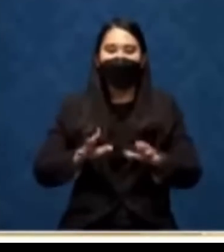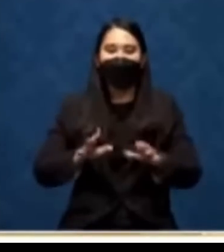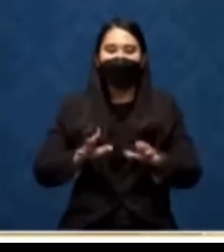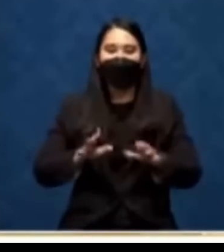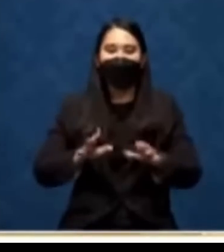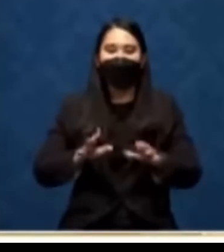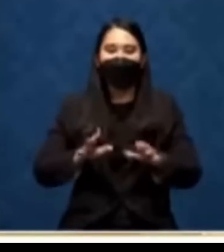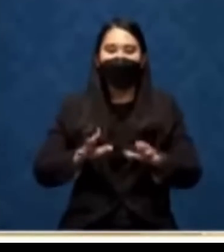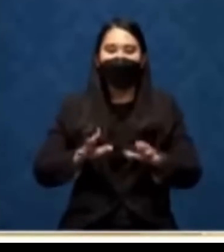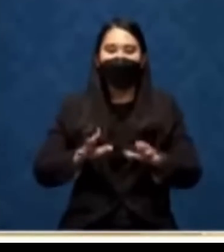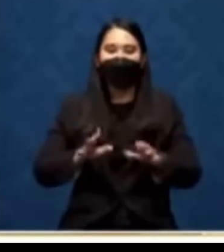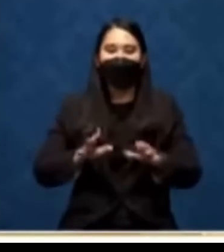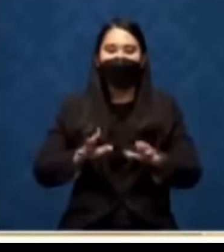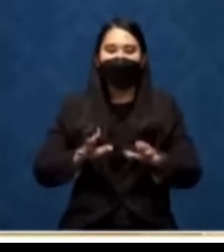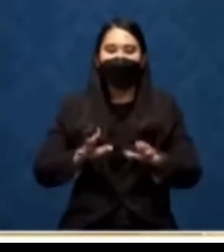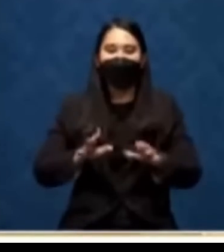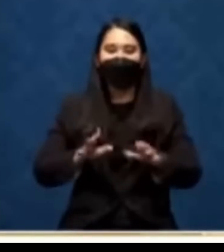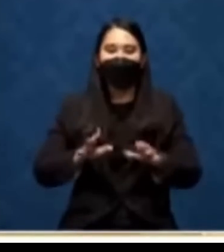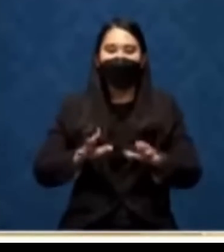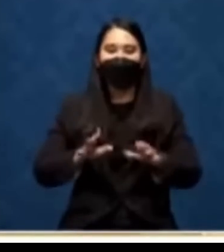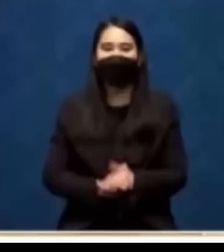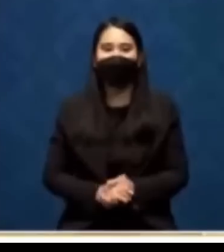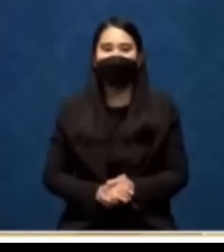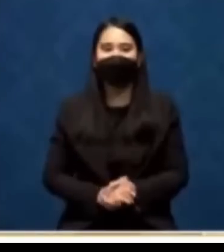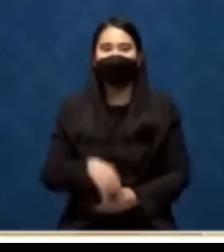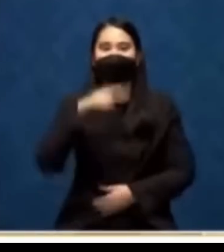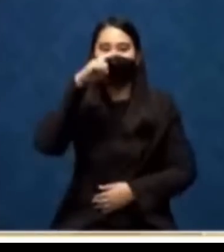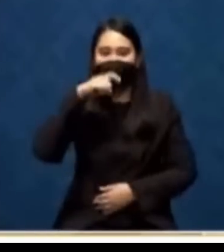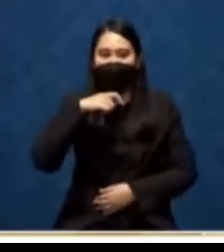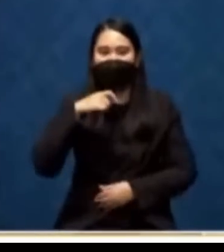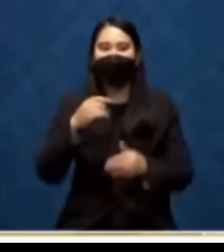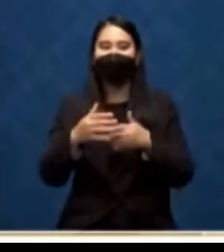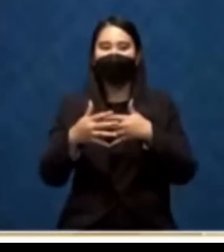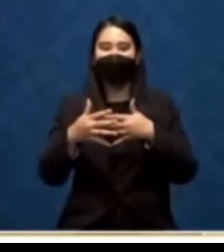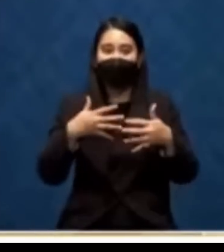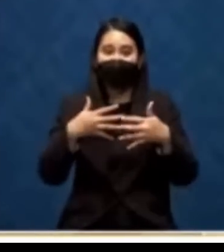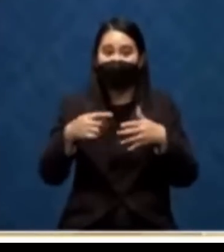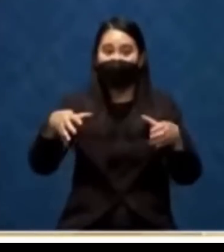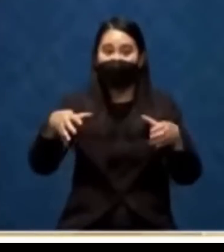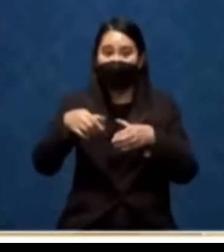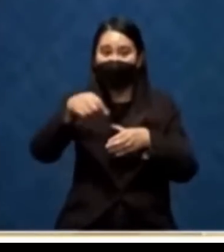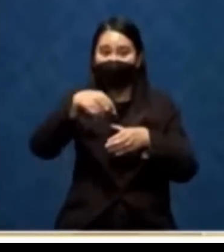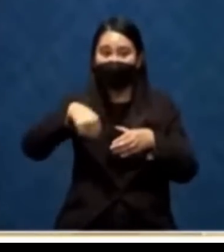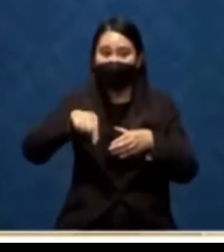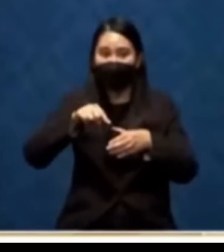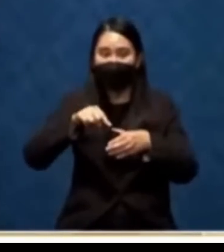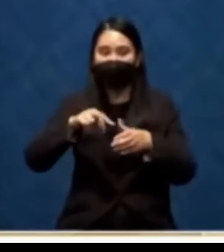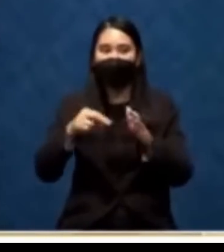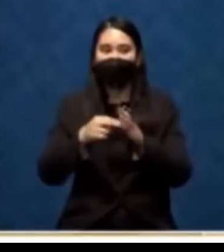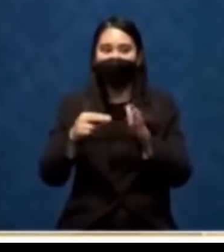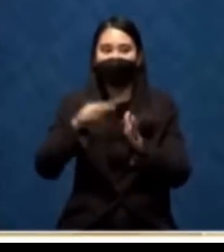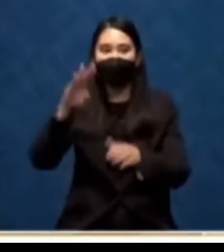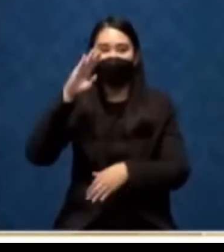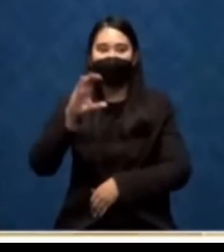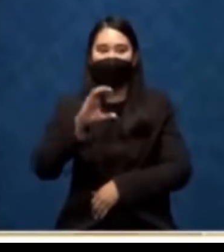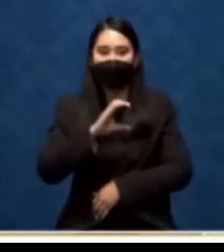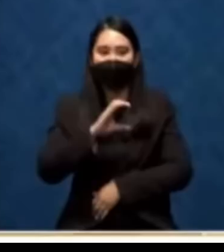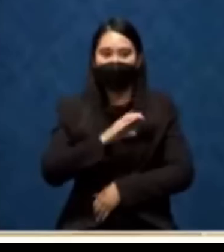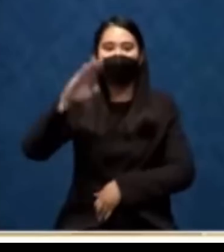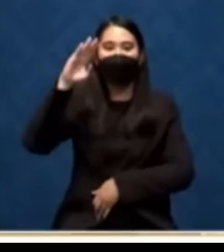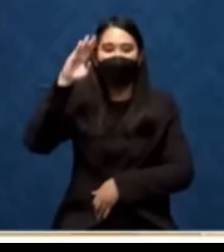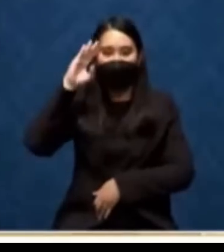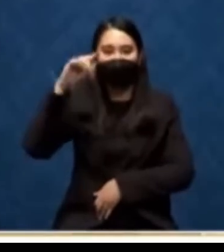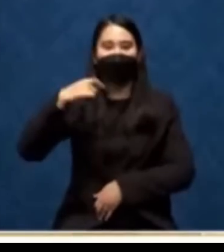นี้มาตลอด8ปีไทยเทาพวกนี้แฝงตัวอยู่ทั้งในตำรวจทหารศ